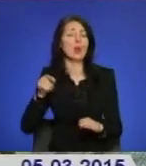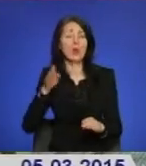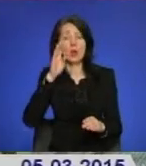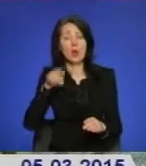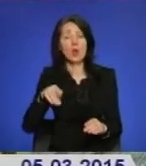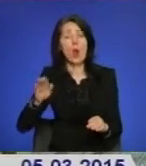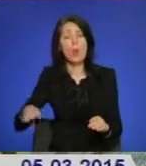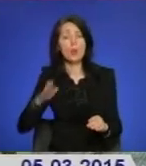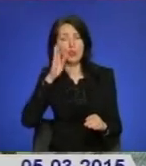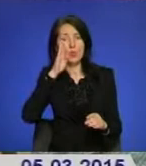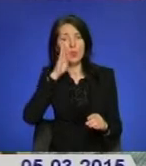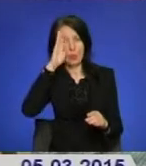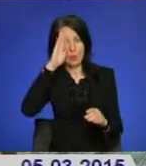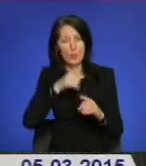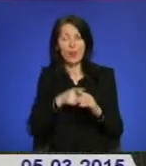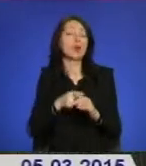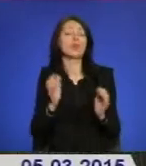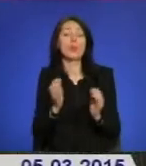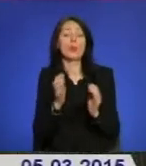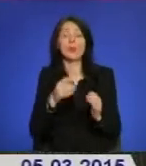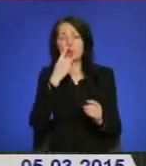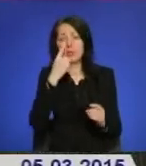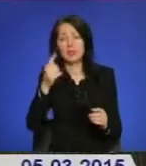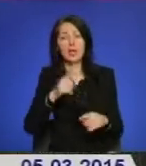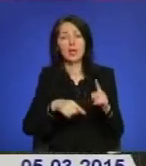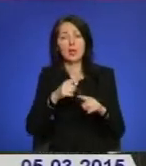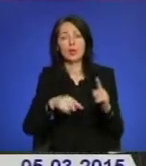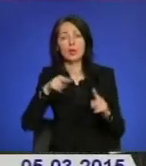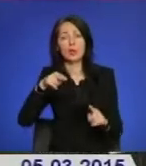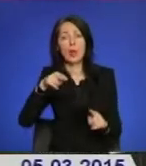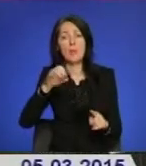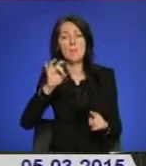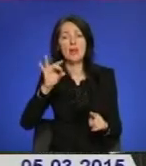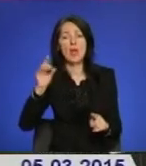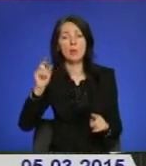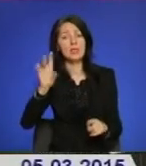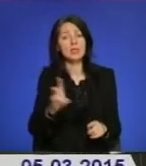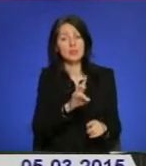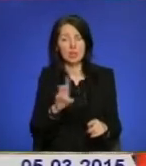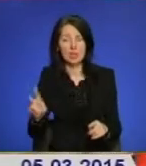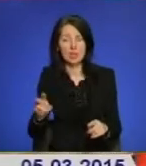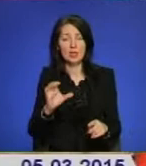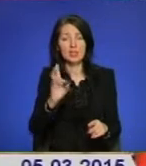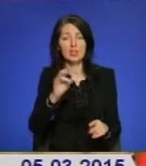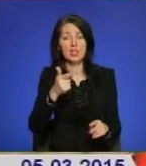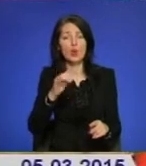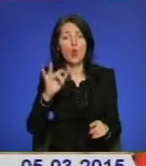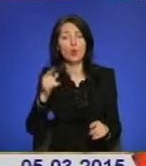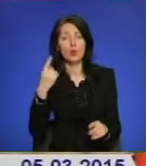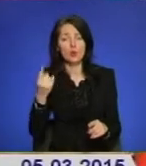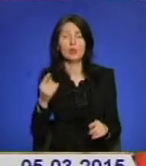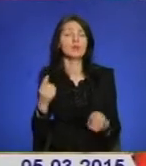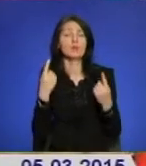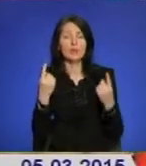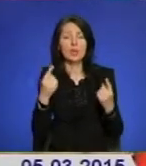воладиславом заопікувався далекий родич перемишельський Владика Іван снігурський один із найяскравіших діячів